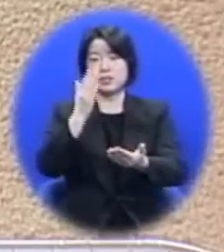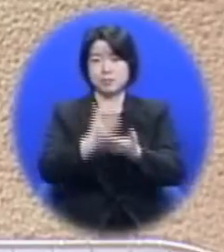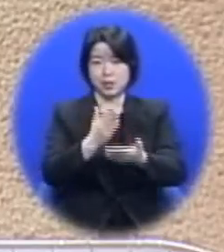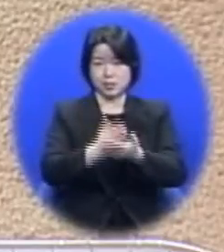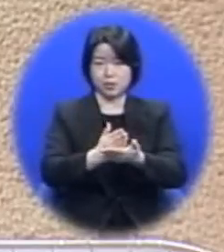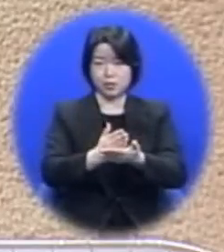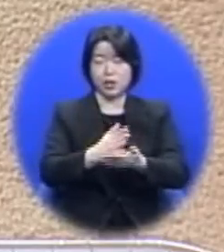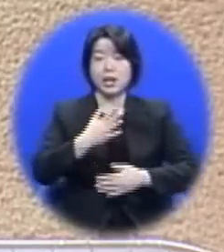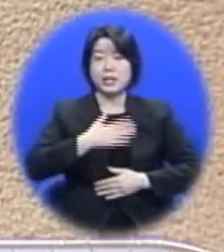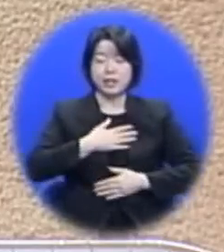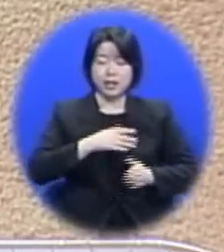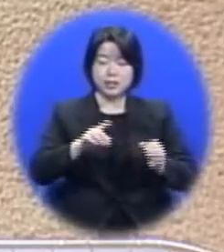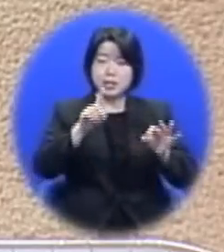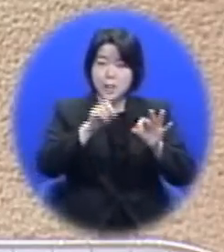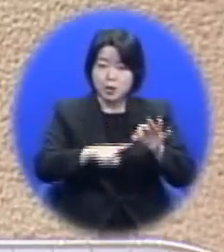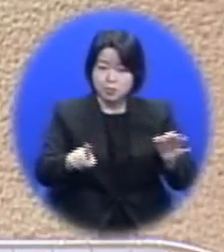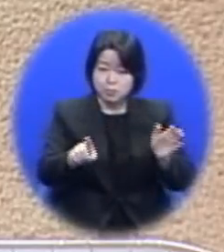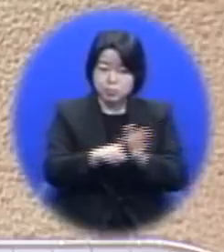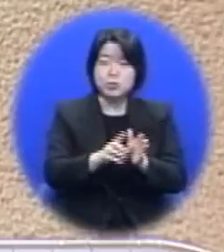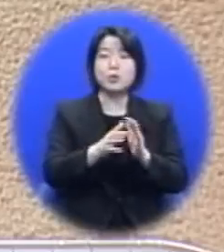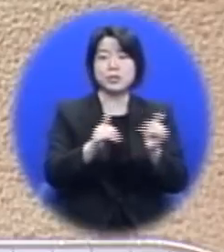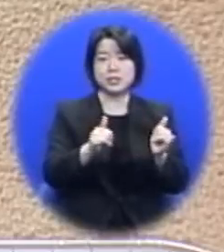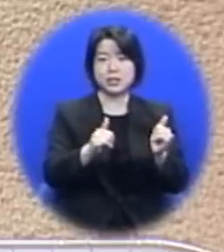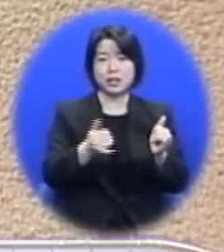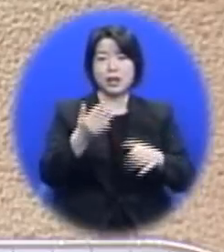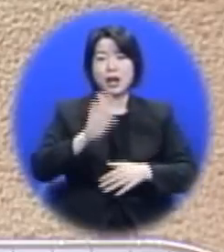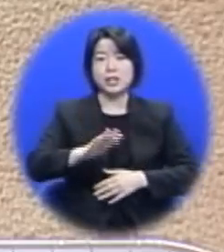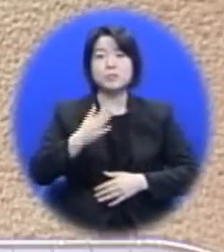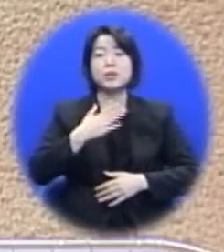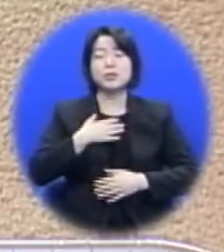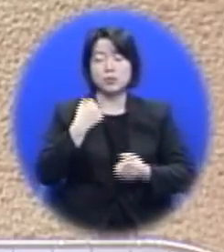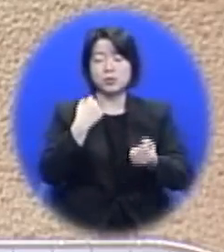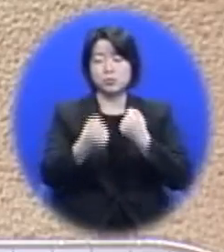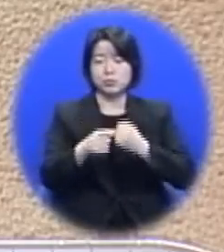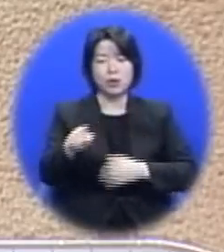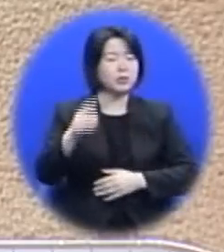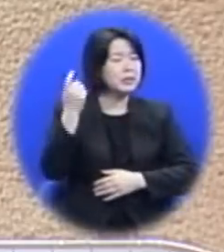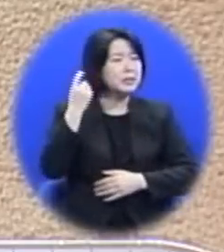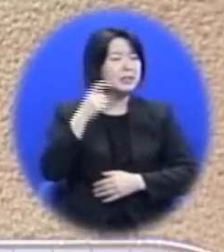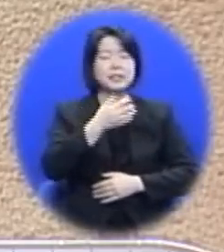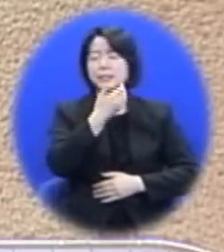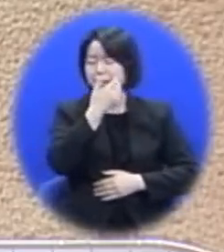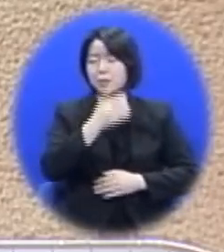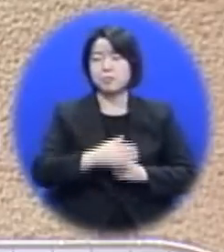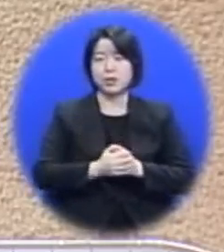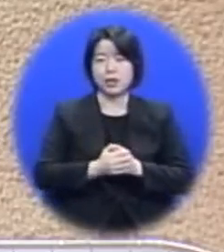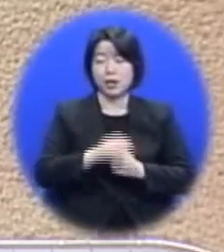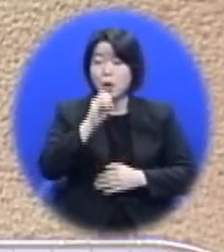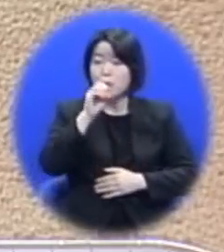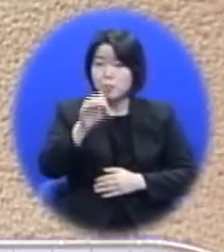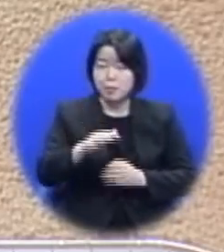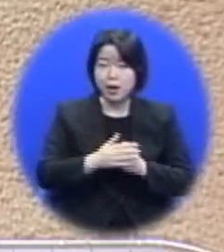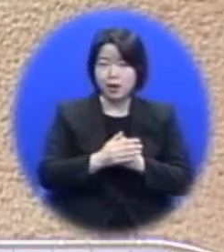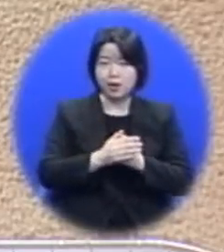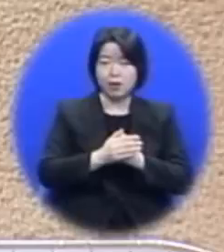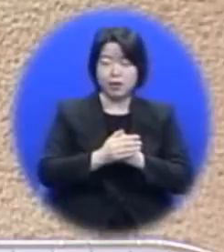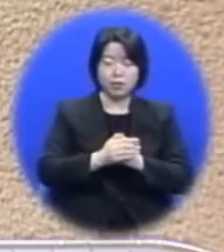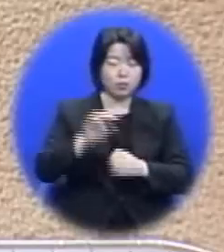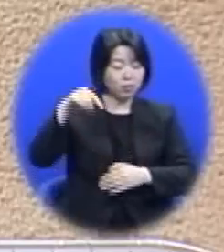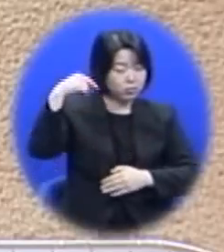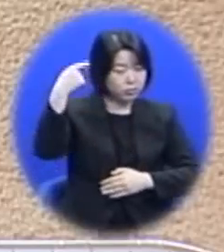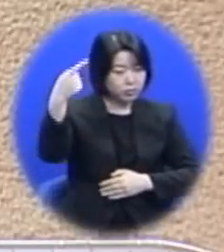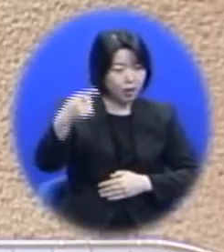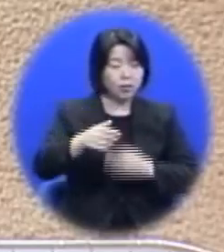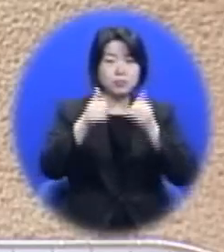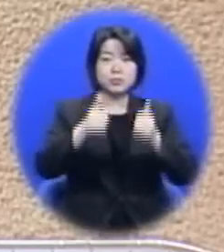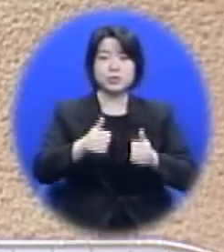불교신자입니다. 그런데도 듣기가 참 민망합니다. 그런 이야기를 했더니 그 다음 재판 때